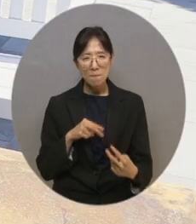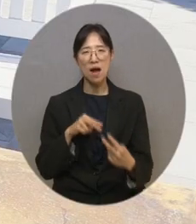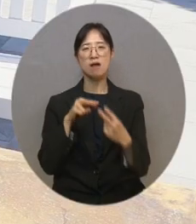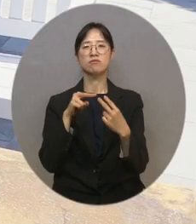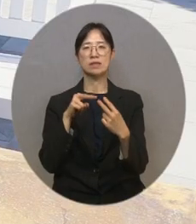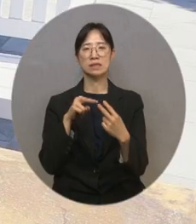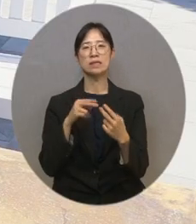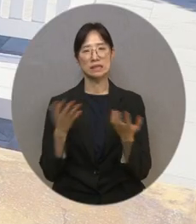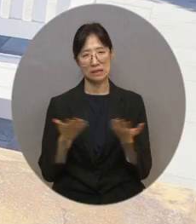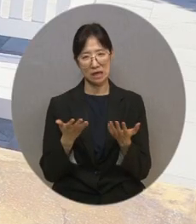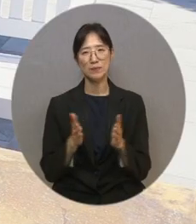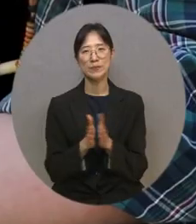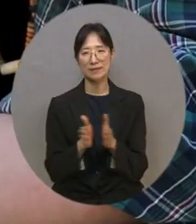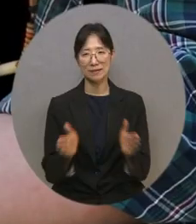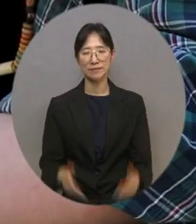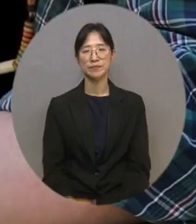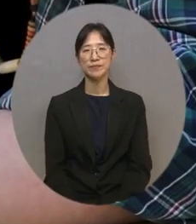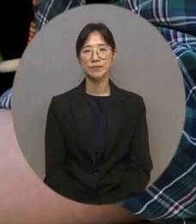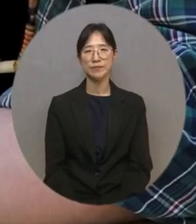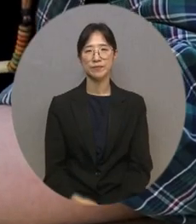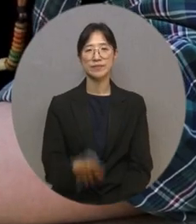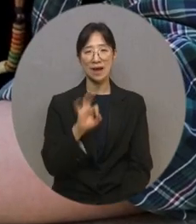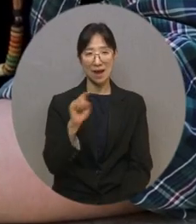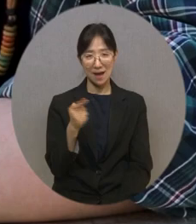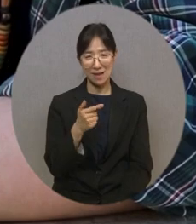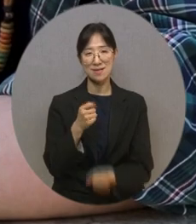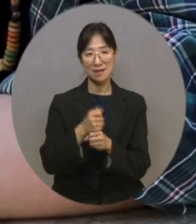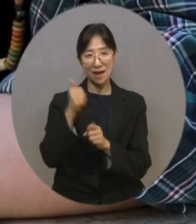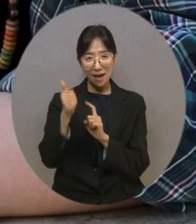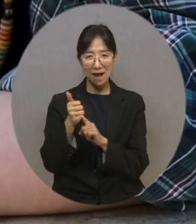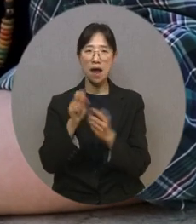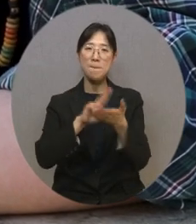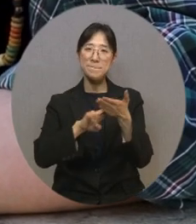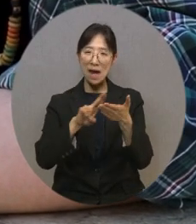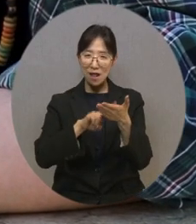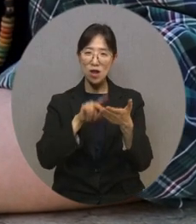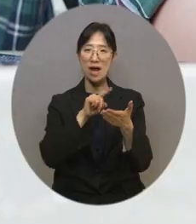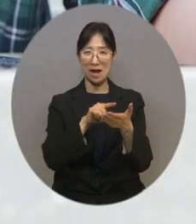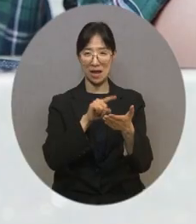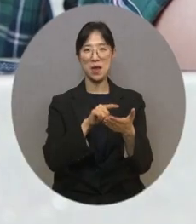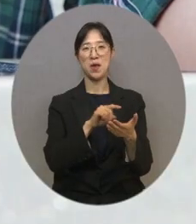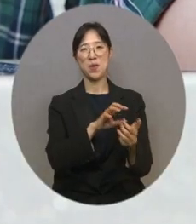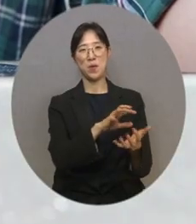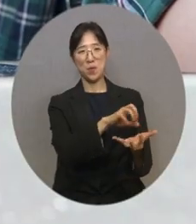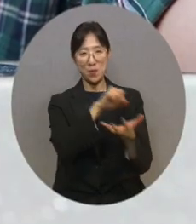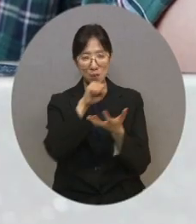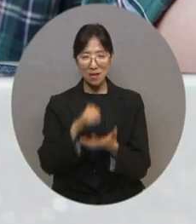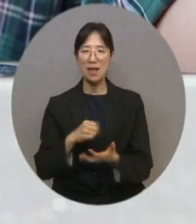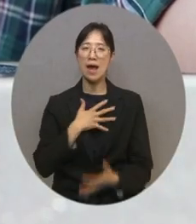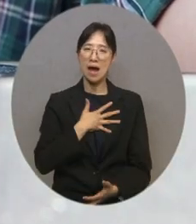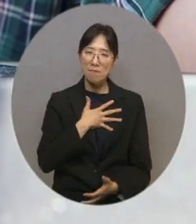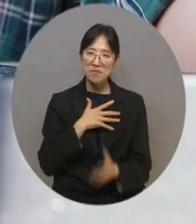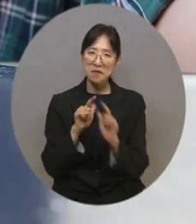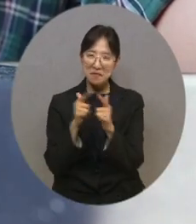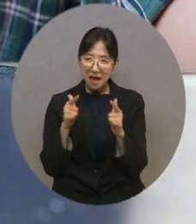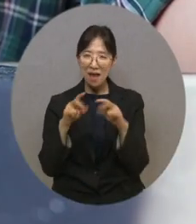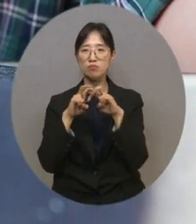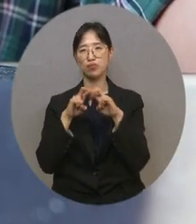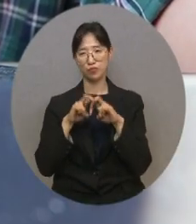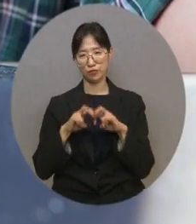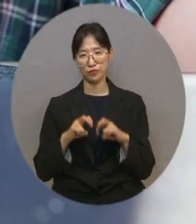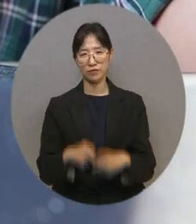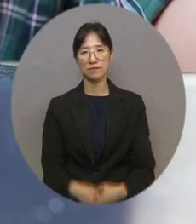작업에 돌입했습니다. 안순현 작가는 만화라는 도구를 통해 감정을 다양하게